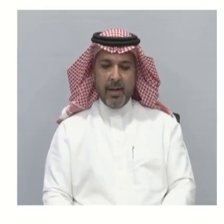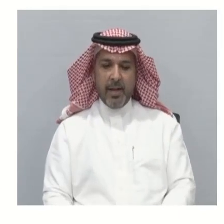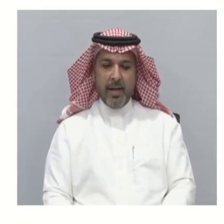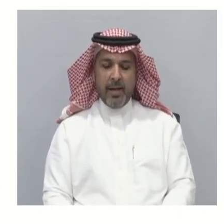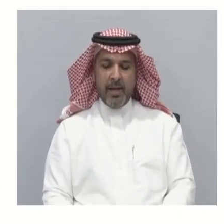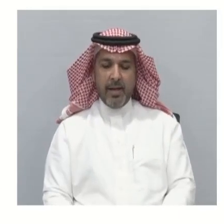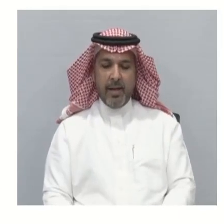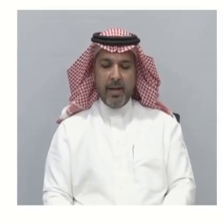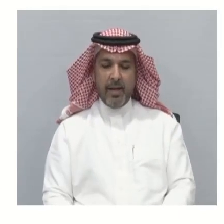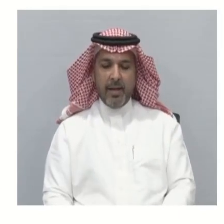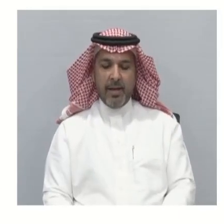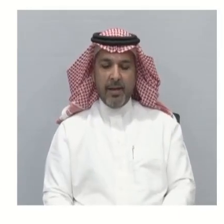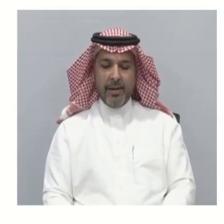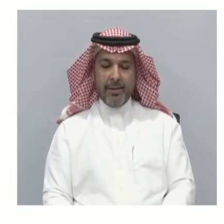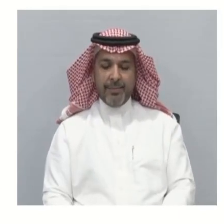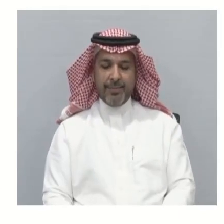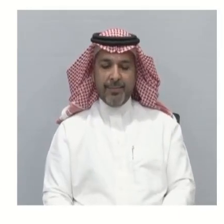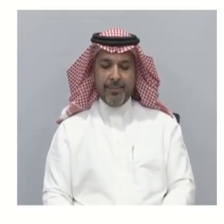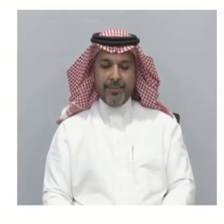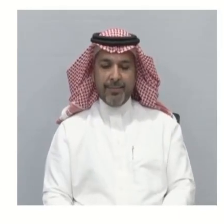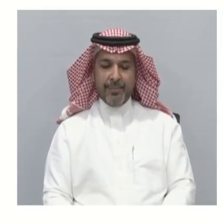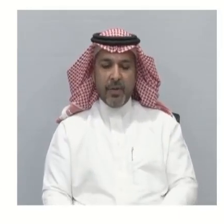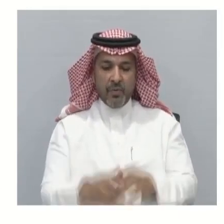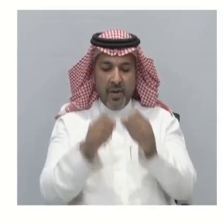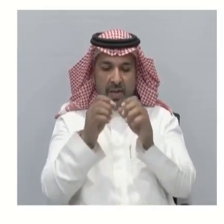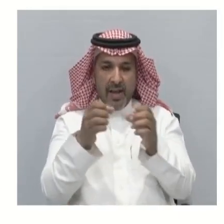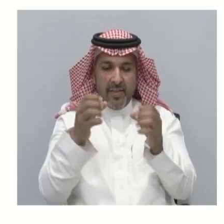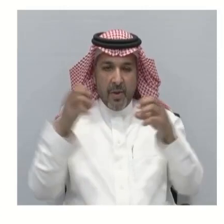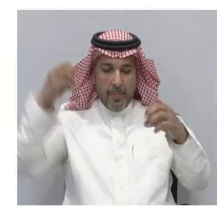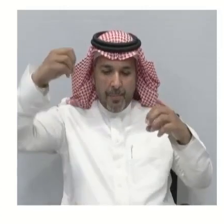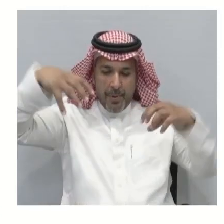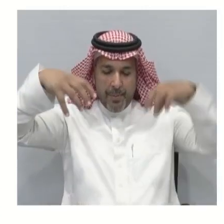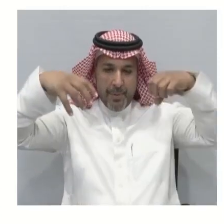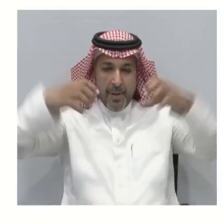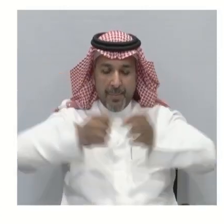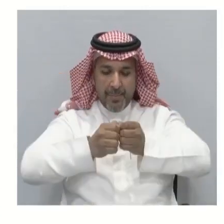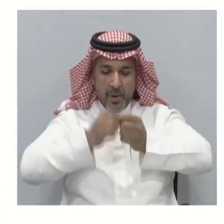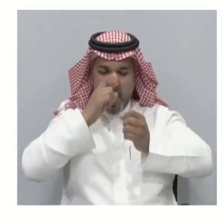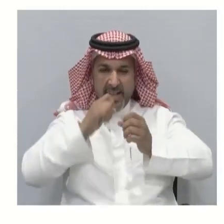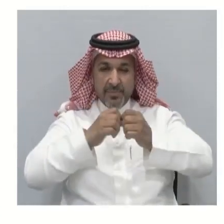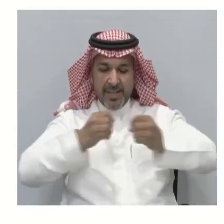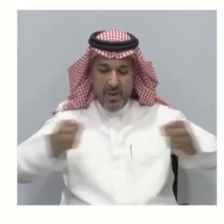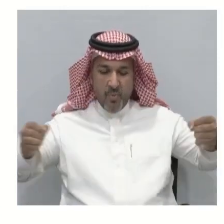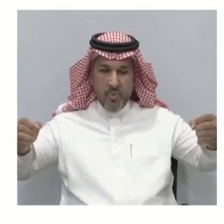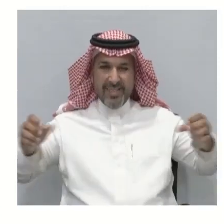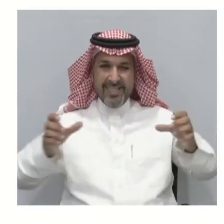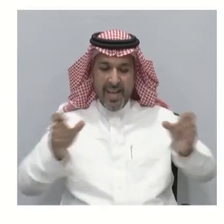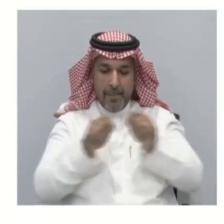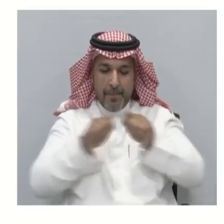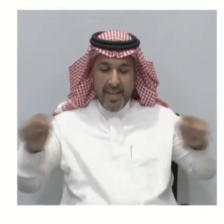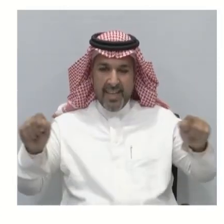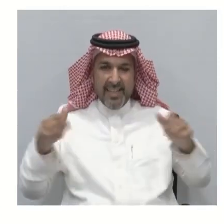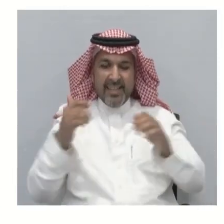تعالوا نشوف وين المسافه بين المصباحين هذه المسافه بين المصباحين برمز لها باللون